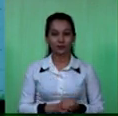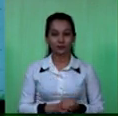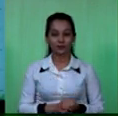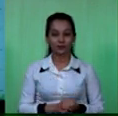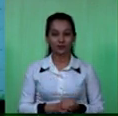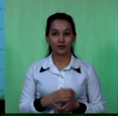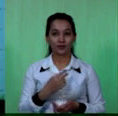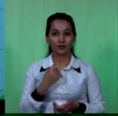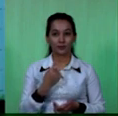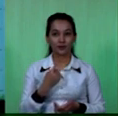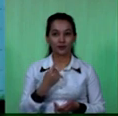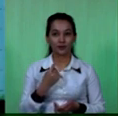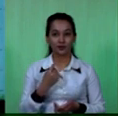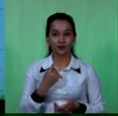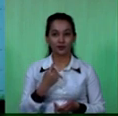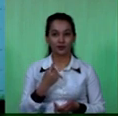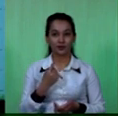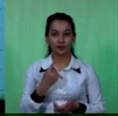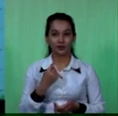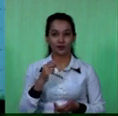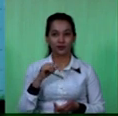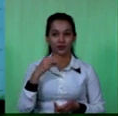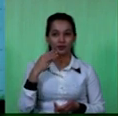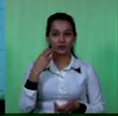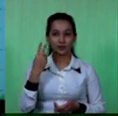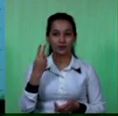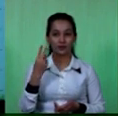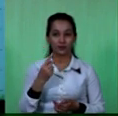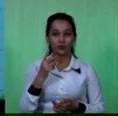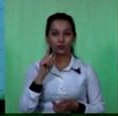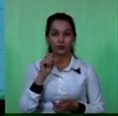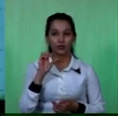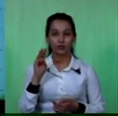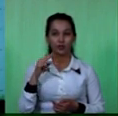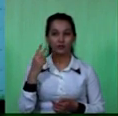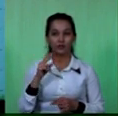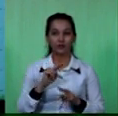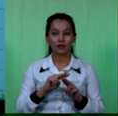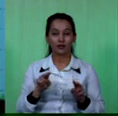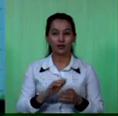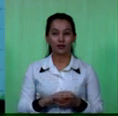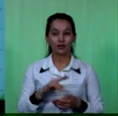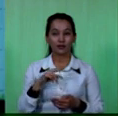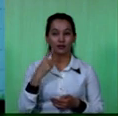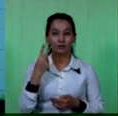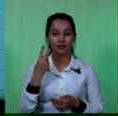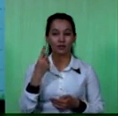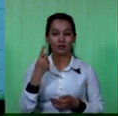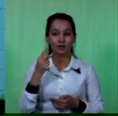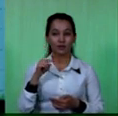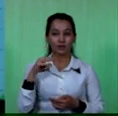Demak, 1 desimetr kvadratimiz 100 santimetr kvadratga teng. Demak, 2dan 1